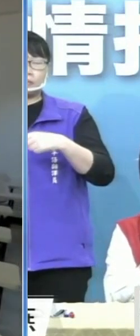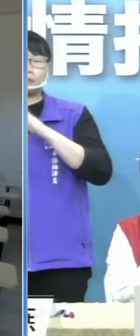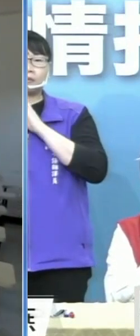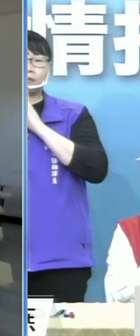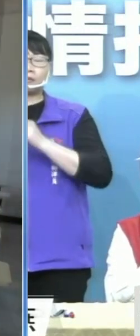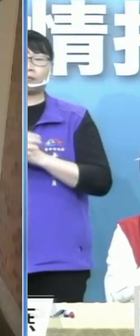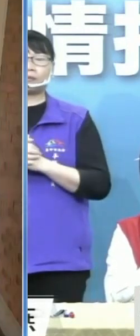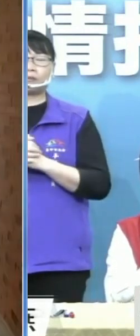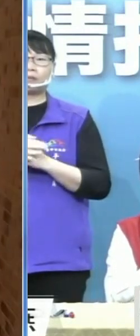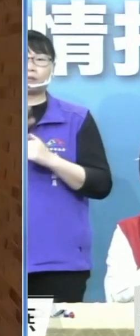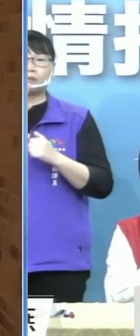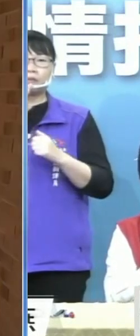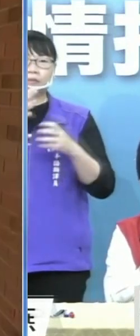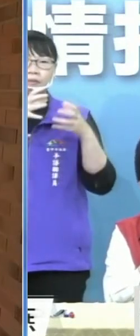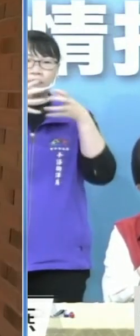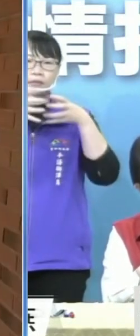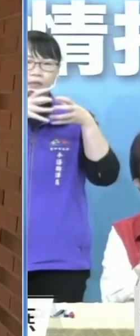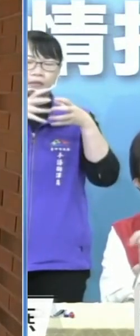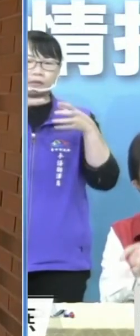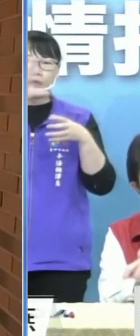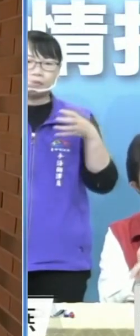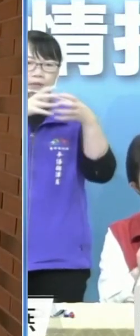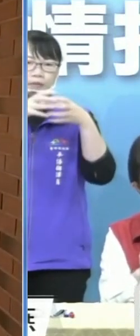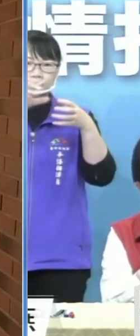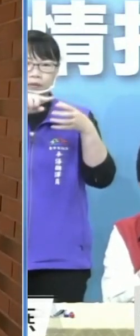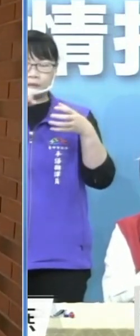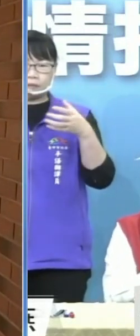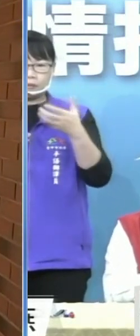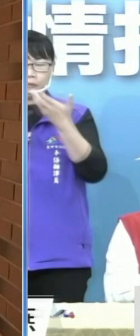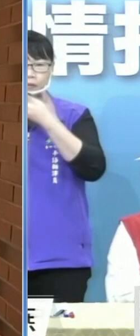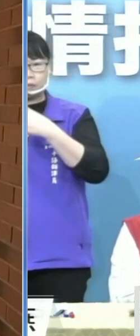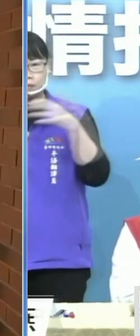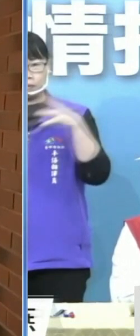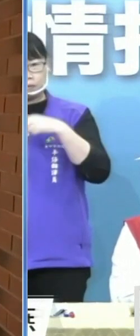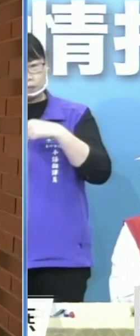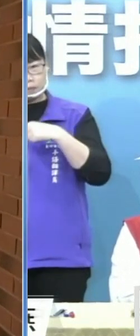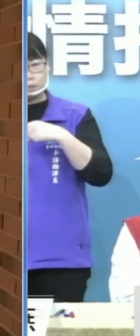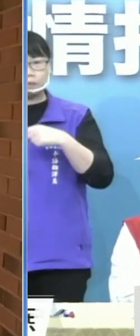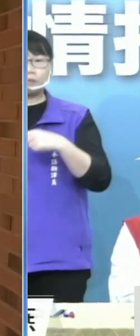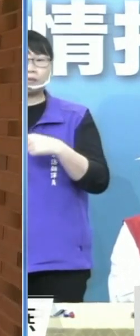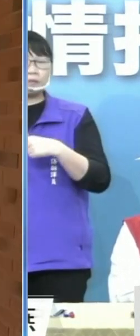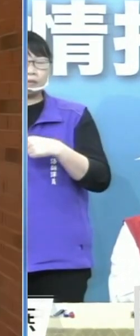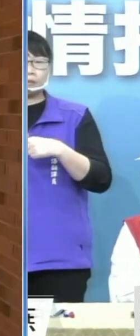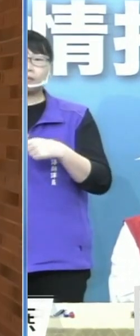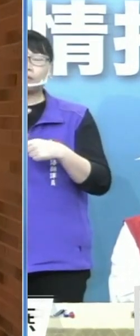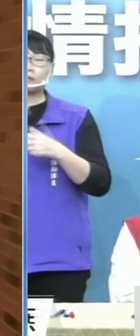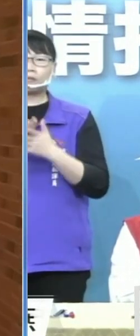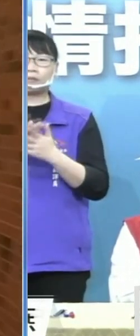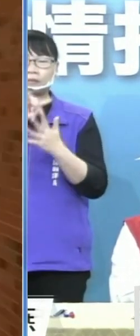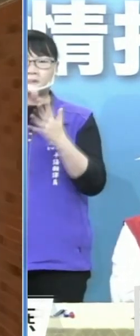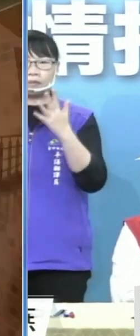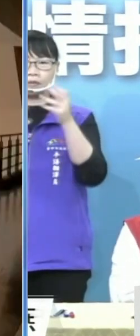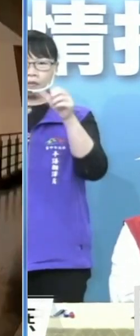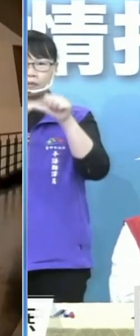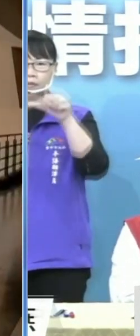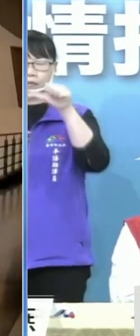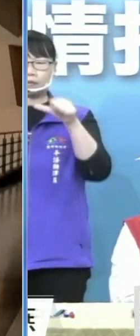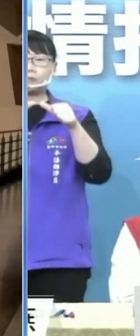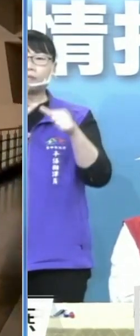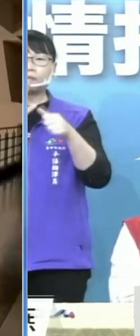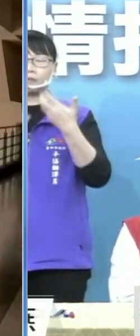经确诊的夜唱团的学生的室友的妈妈哈，那是3035。另外第五例是一个个